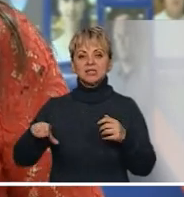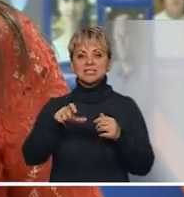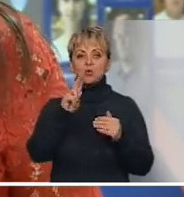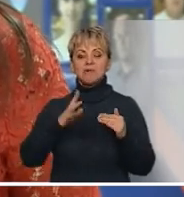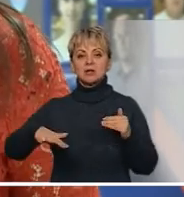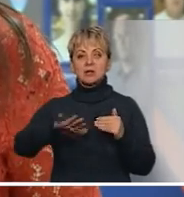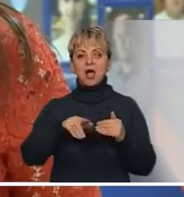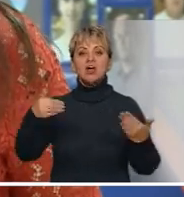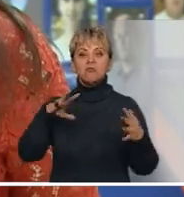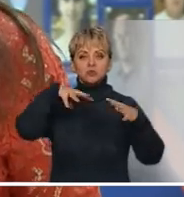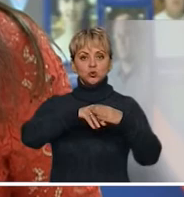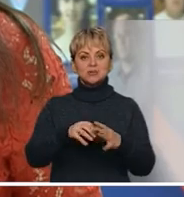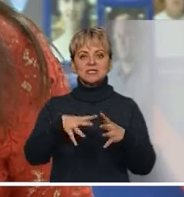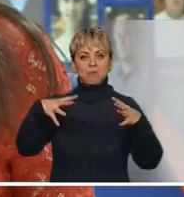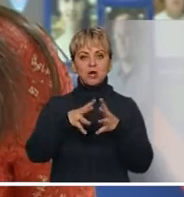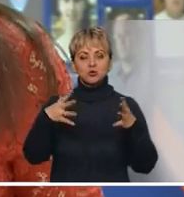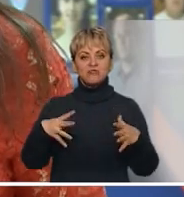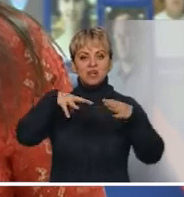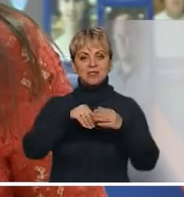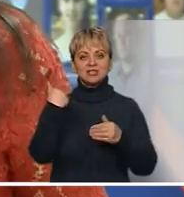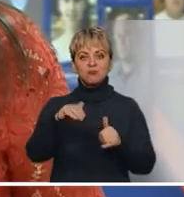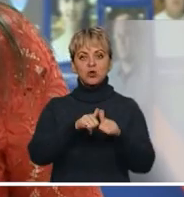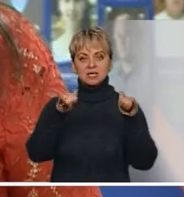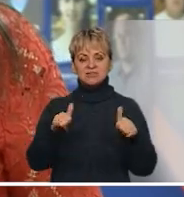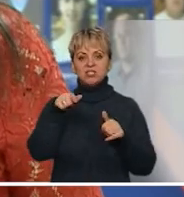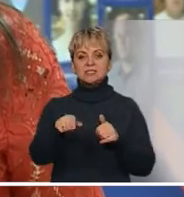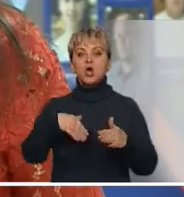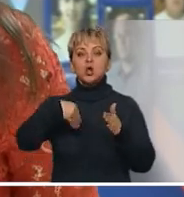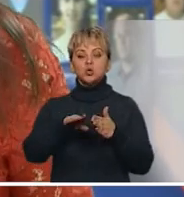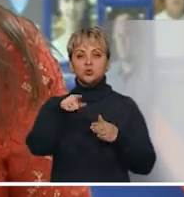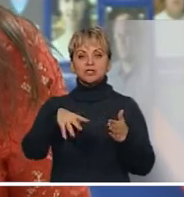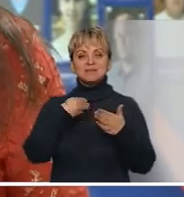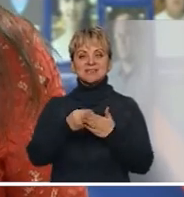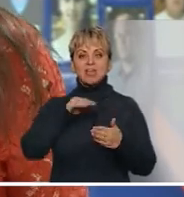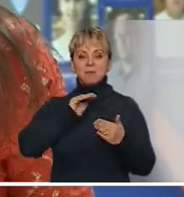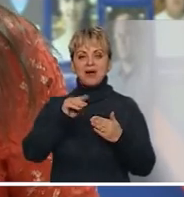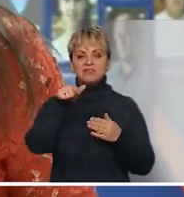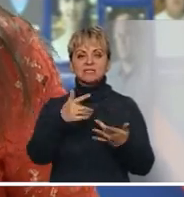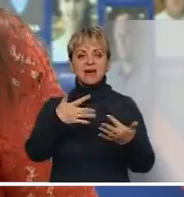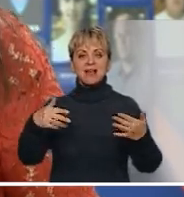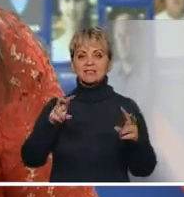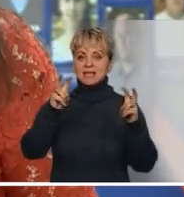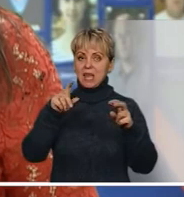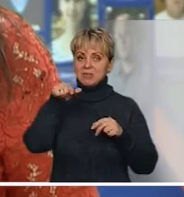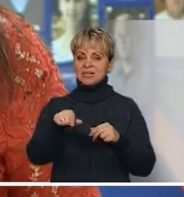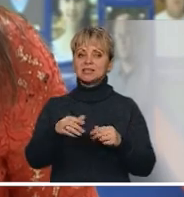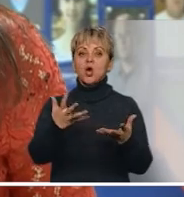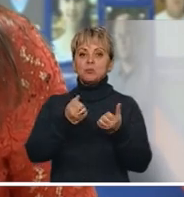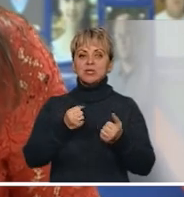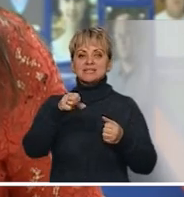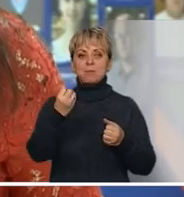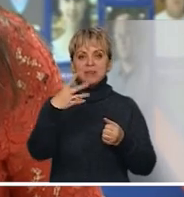на благо Донского края, вносит значительный вклад в его развитие. Лучшими в своих профессиях в разных